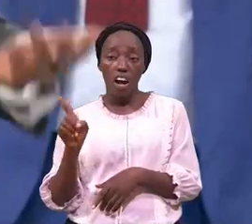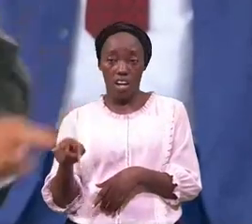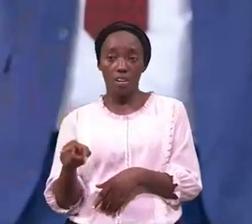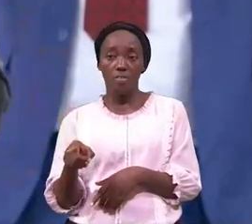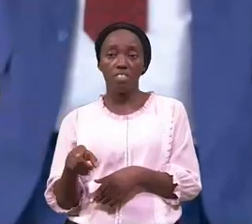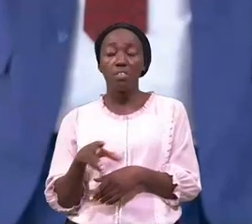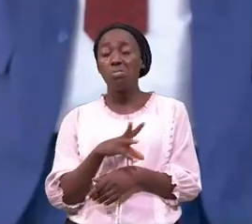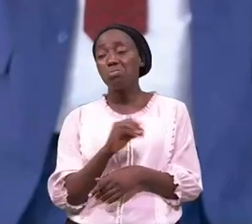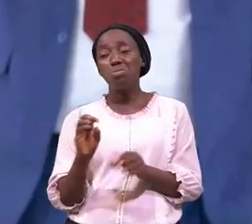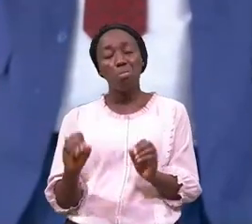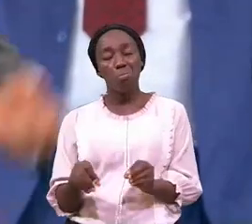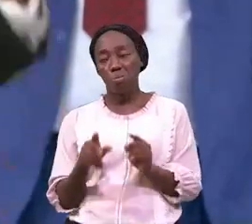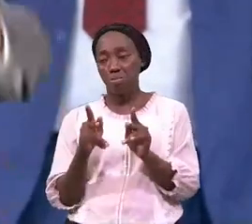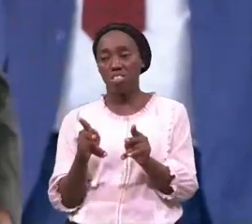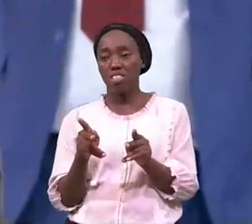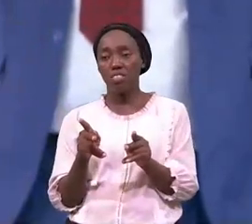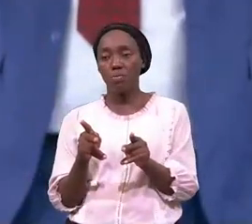Et il n'y avait pas eu de chance.